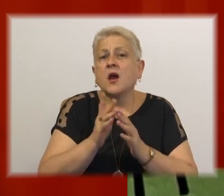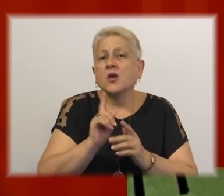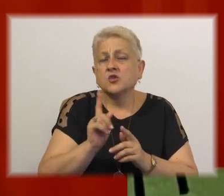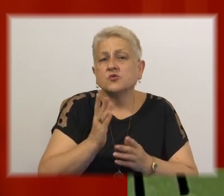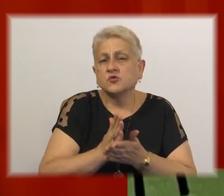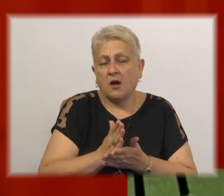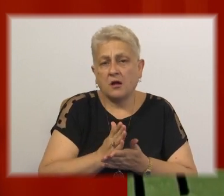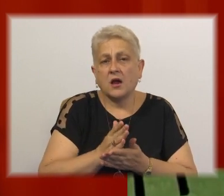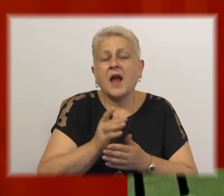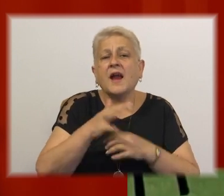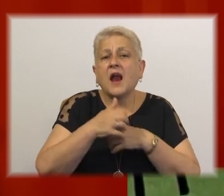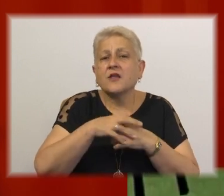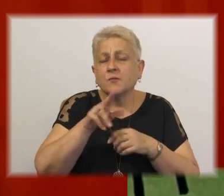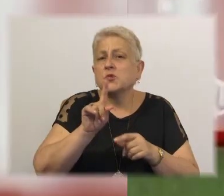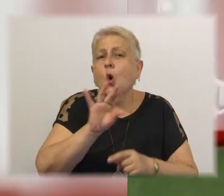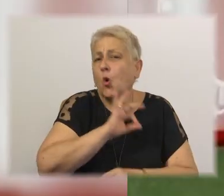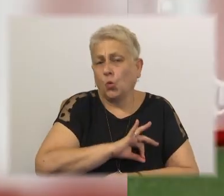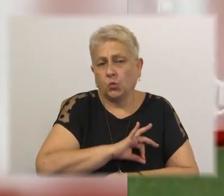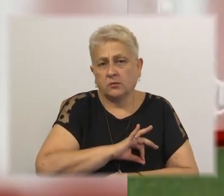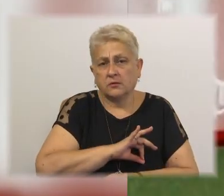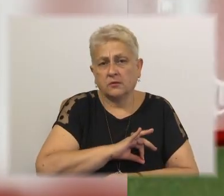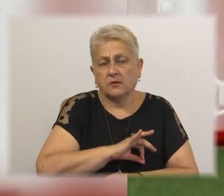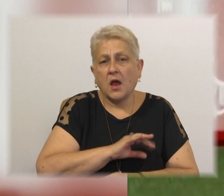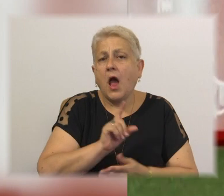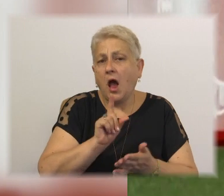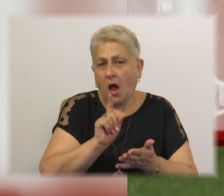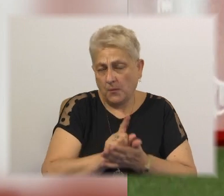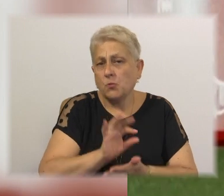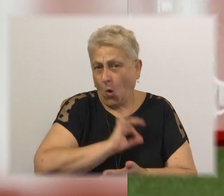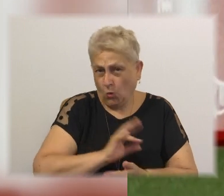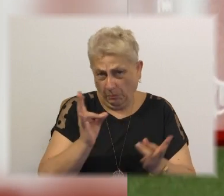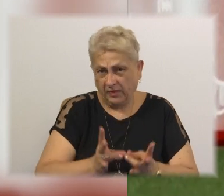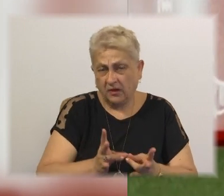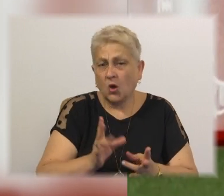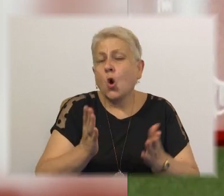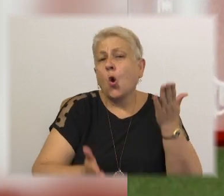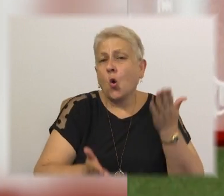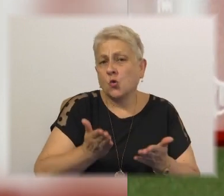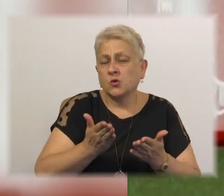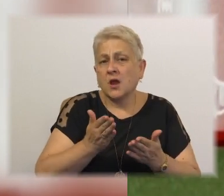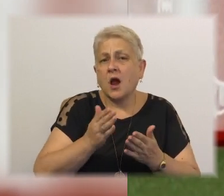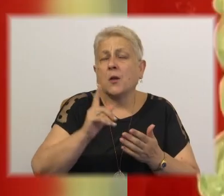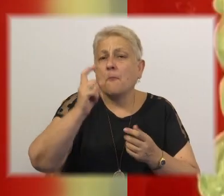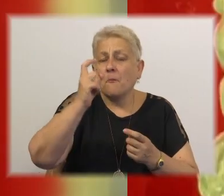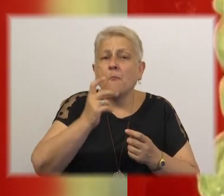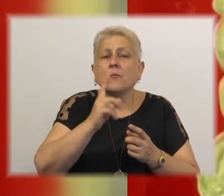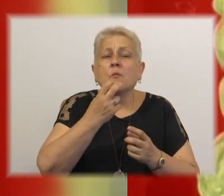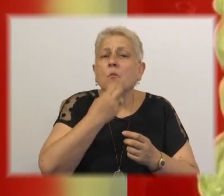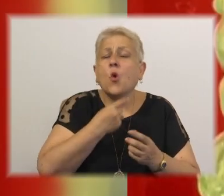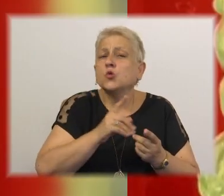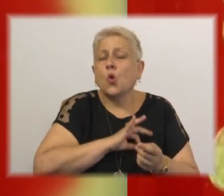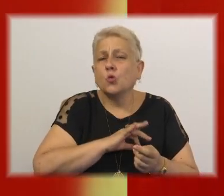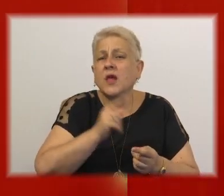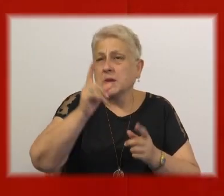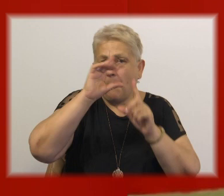զորտո, կատվինանա հինչ օգուտ, անպայման օգուտ պիտի, օրինակ պատան կախտված այն նկարան, հինչ օգուտ։ Էս